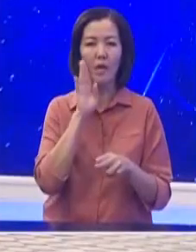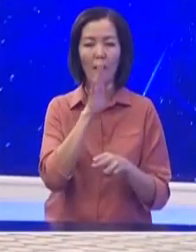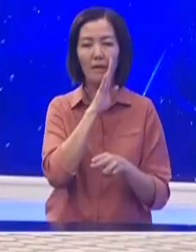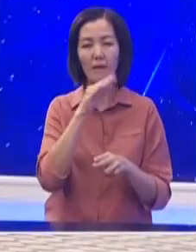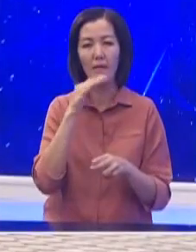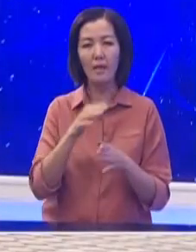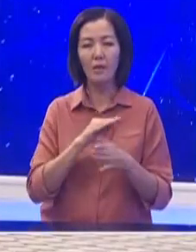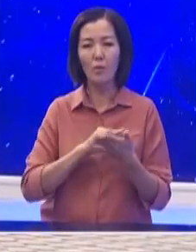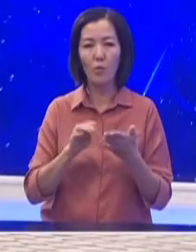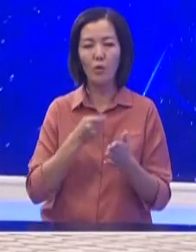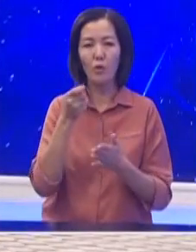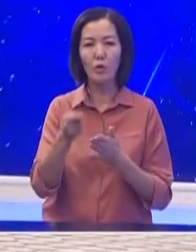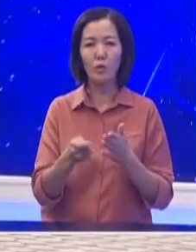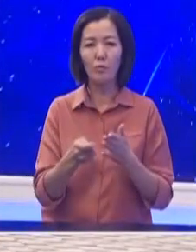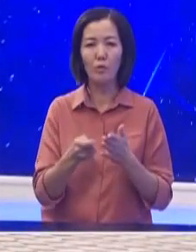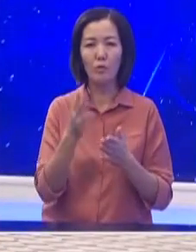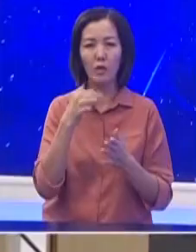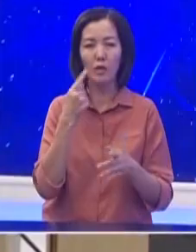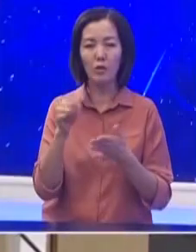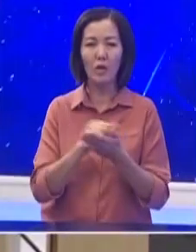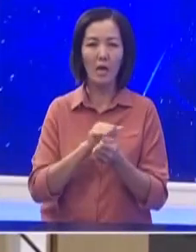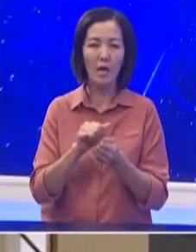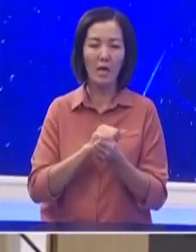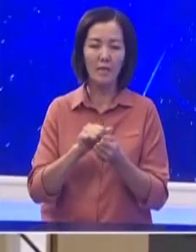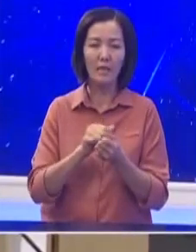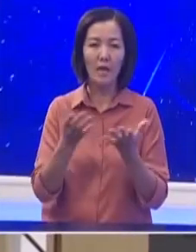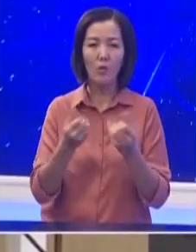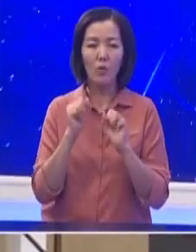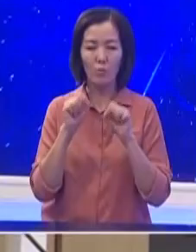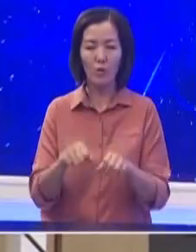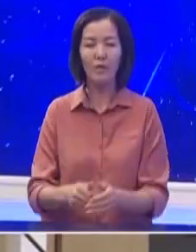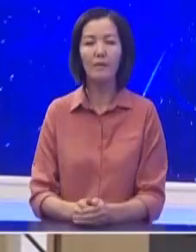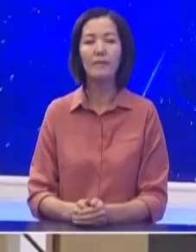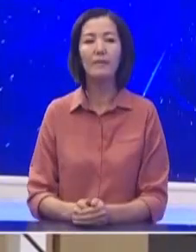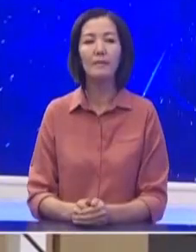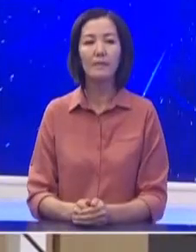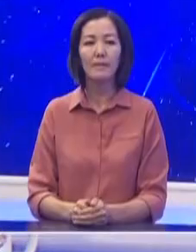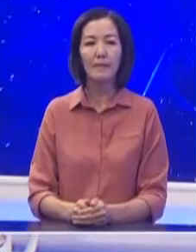ата-аналардың өтініші бойынша құжаттарды дәстүрлі қағаз форматында да тапсыруға болады.